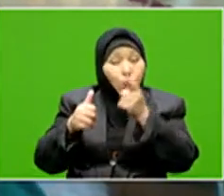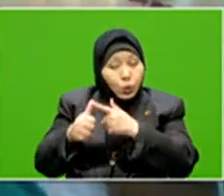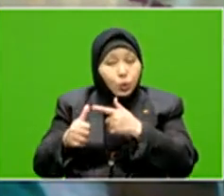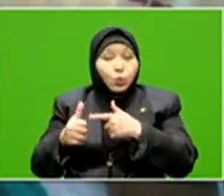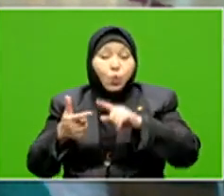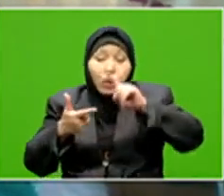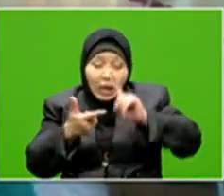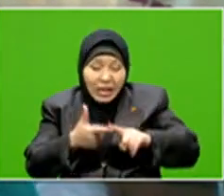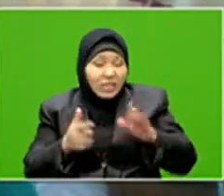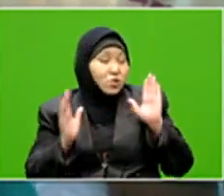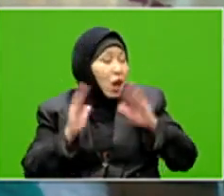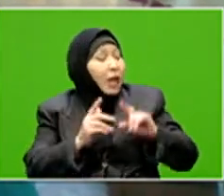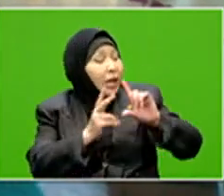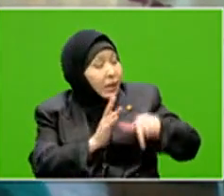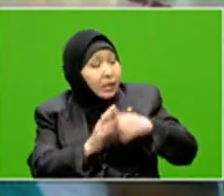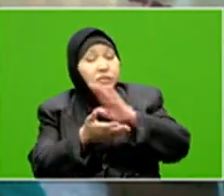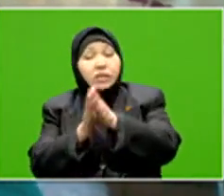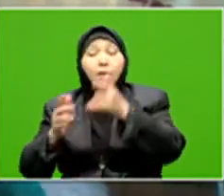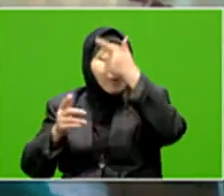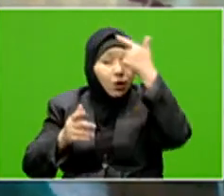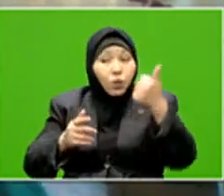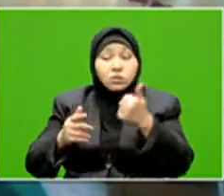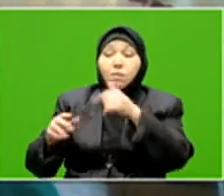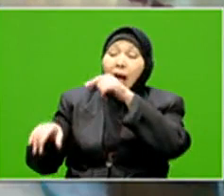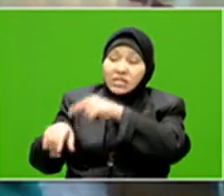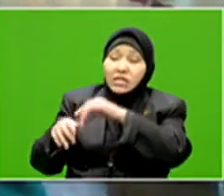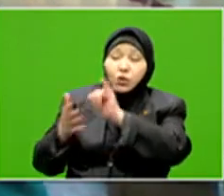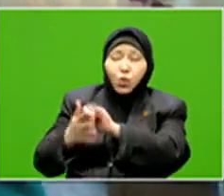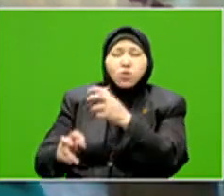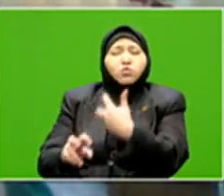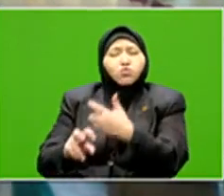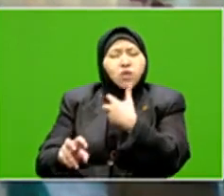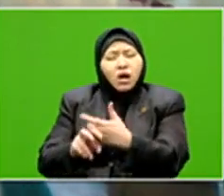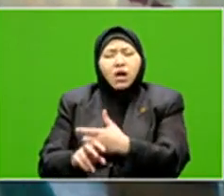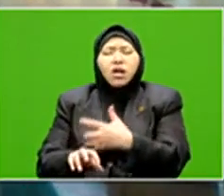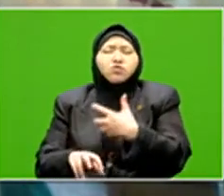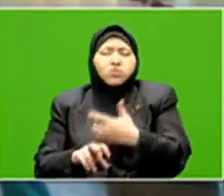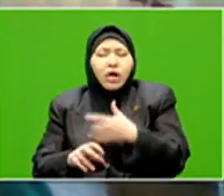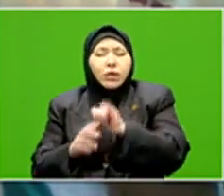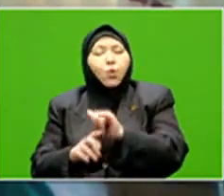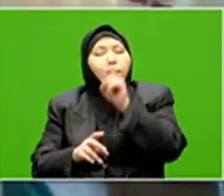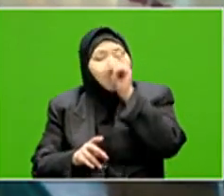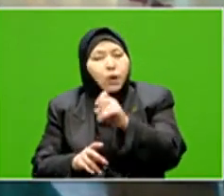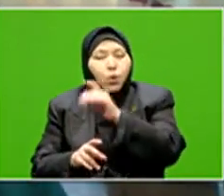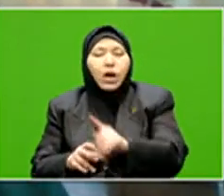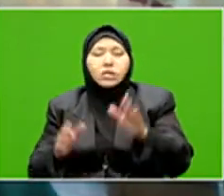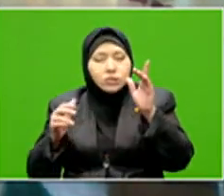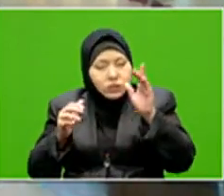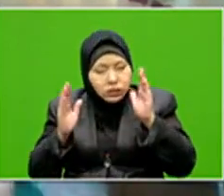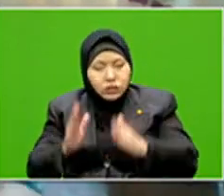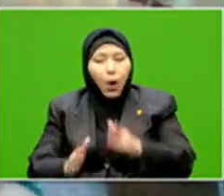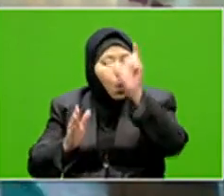yang sesuai dengan perintah tersebut, iaitu kerana keadaan kesukaran yang menimpa, pastinya menuntut seseorang itu terlebih